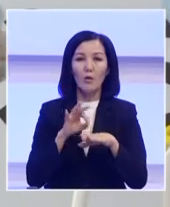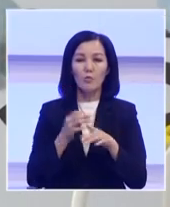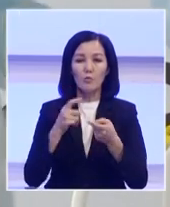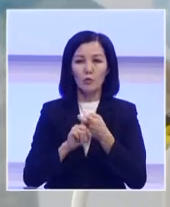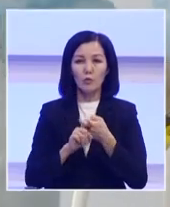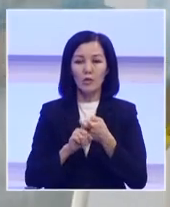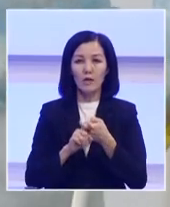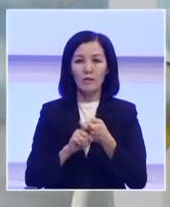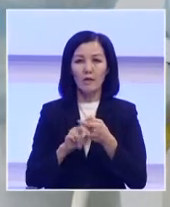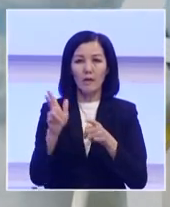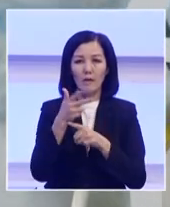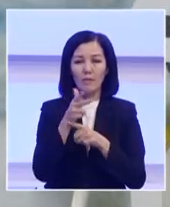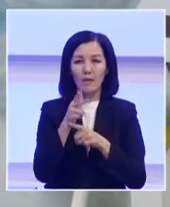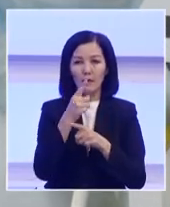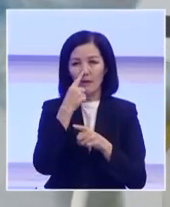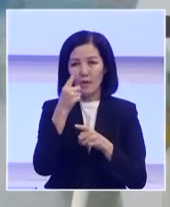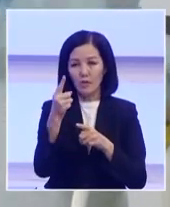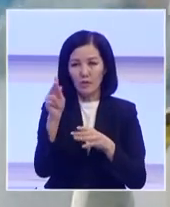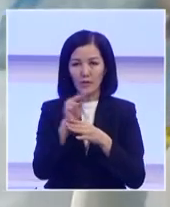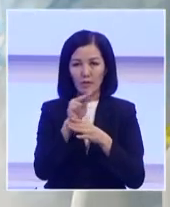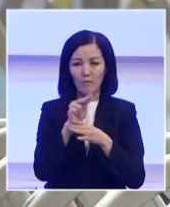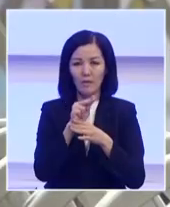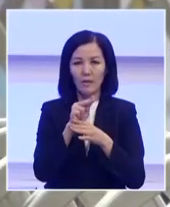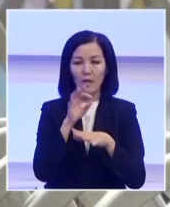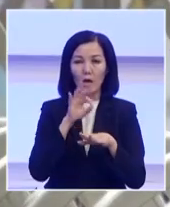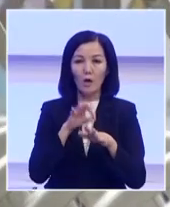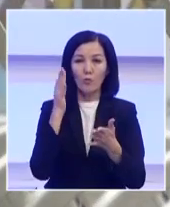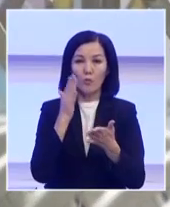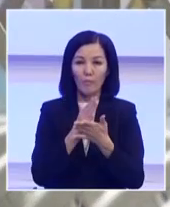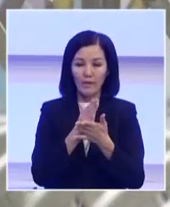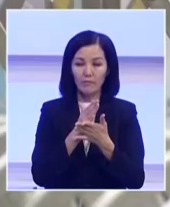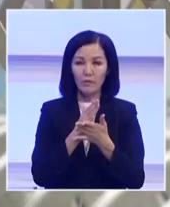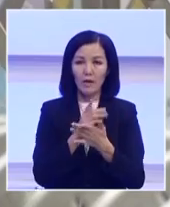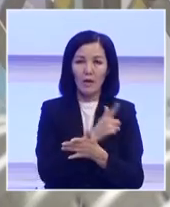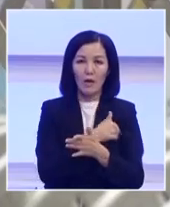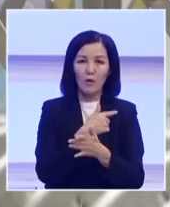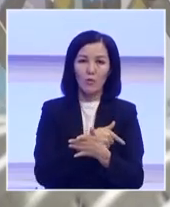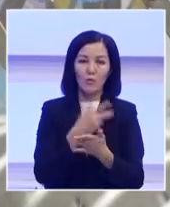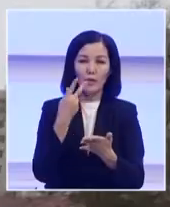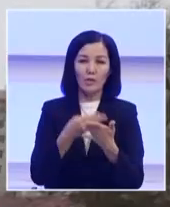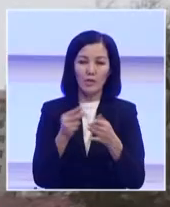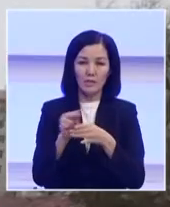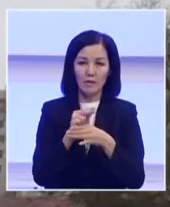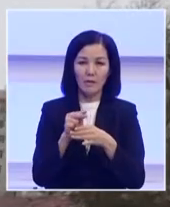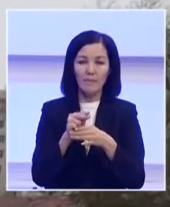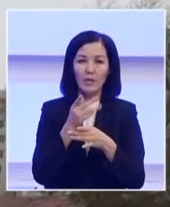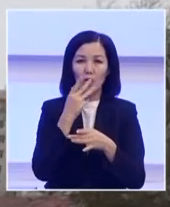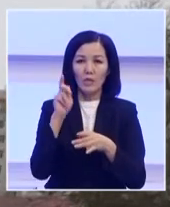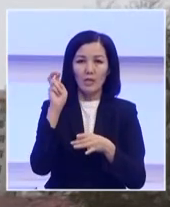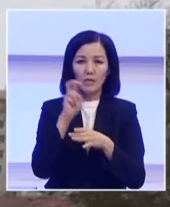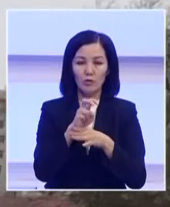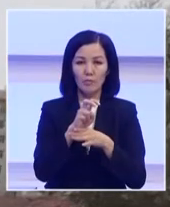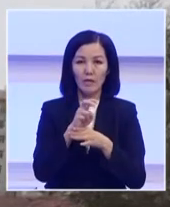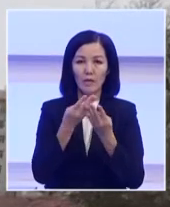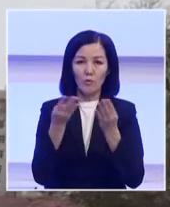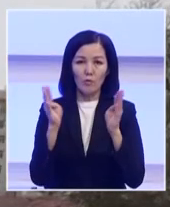жұқтырғандар бейнеконференция арқылы қашықтықтан емделеді, ал ауру белгілері айқын білінсе ауруханаға жатқызылады. Шетелден ұшып келген жолаушыларды